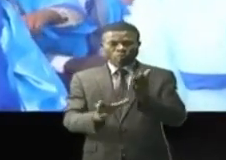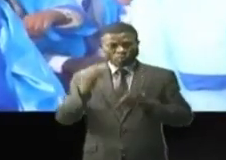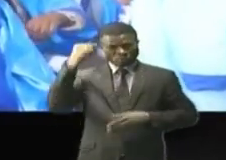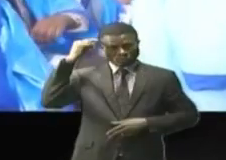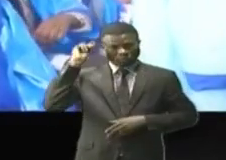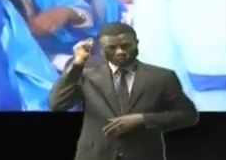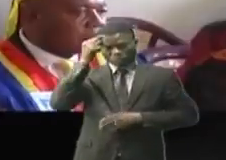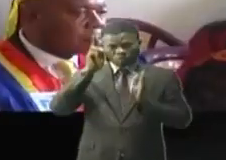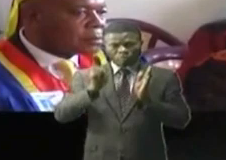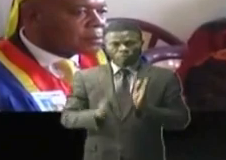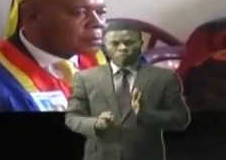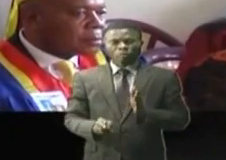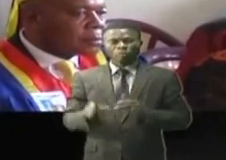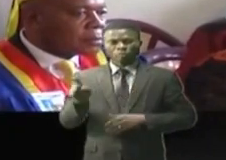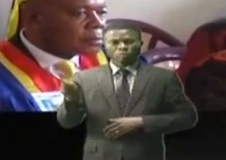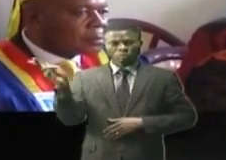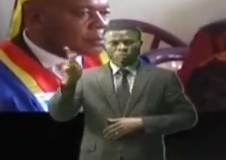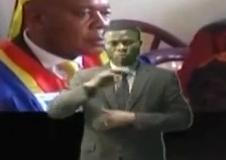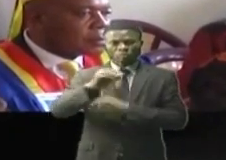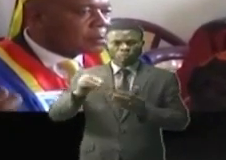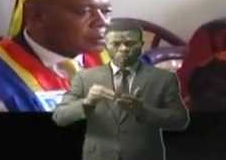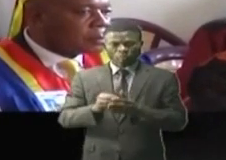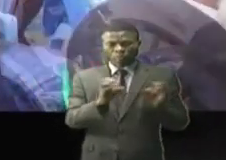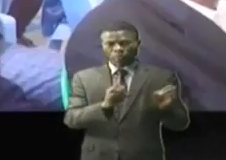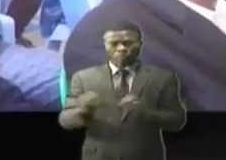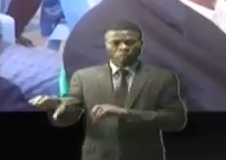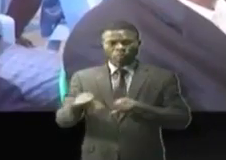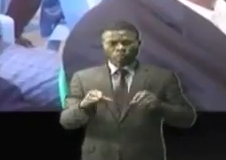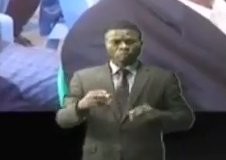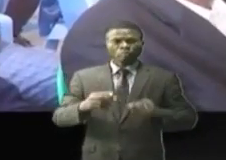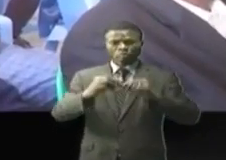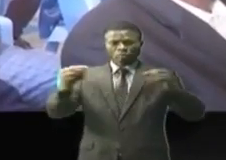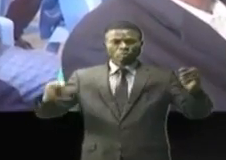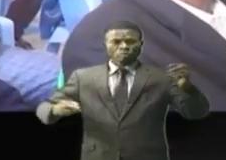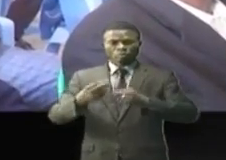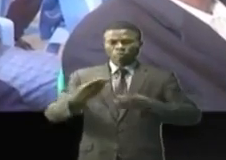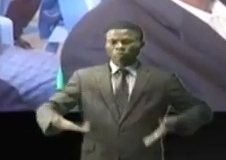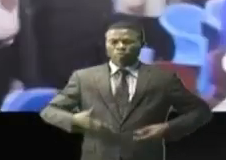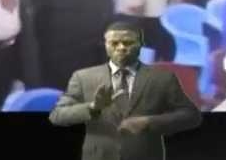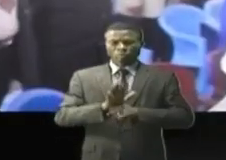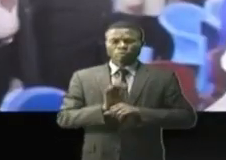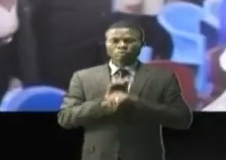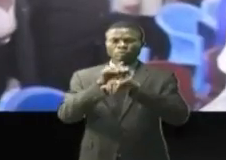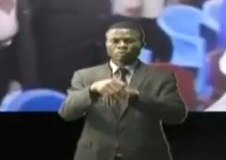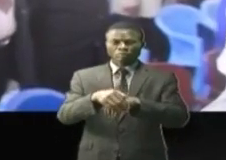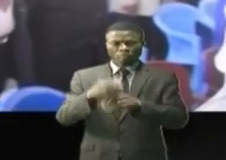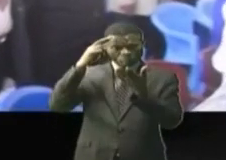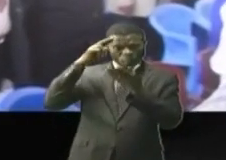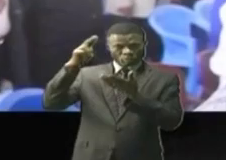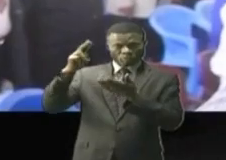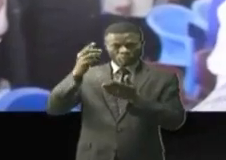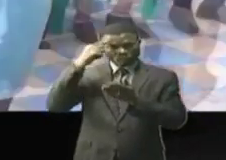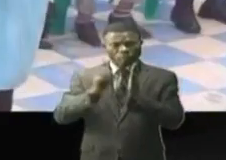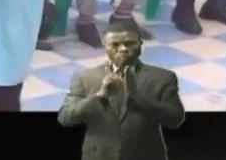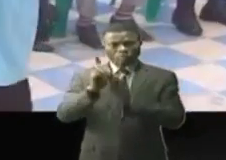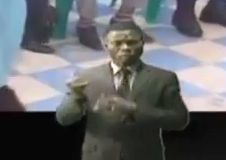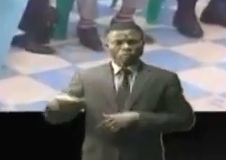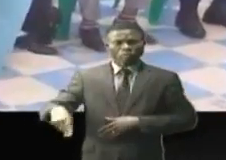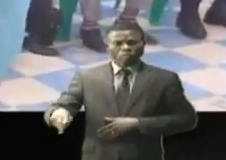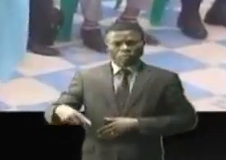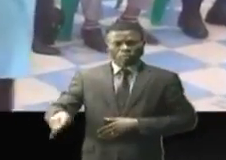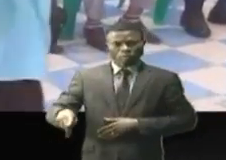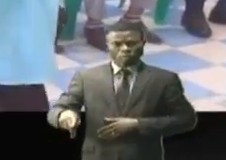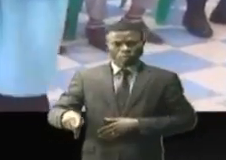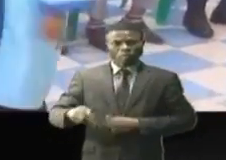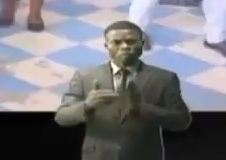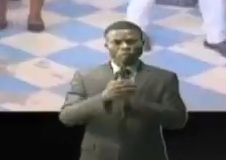Kasaï central, Martin Makita, qui a présidé cette cérémonie, salue la contribution de l'UPCAN au développement de la province par